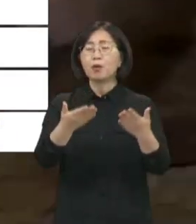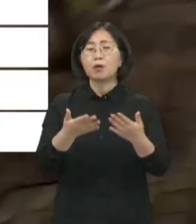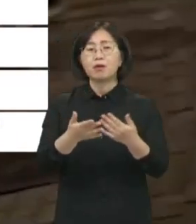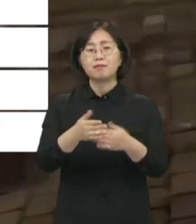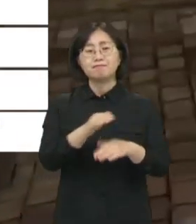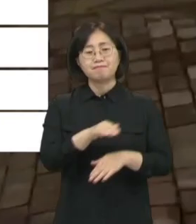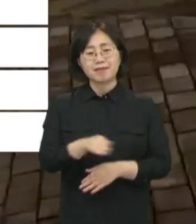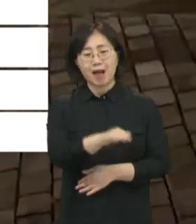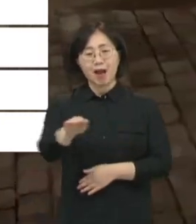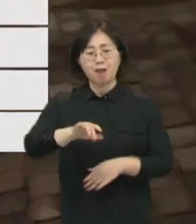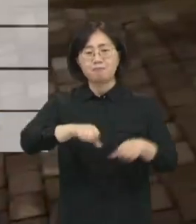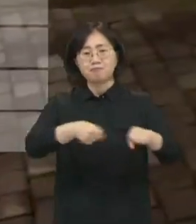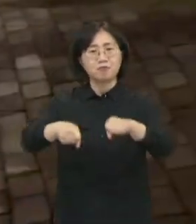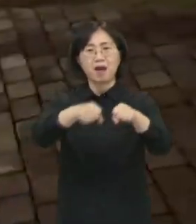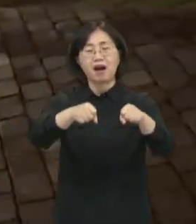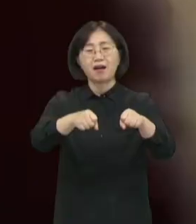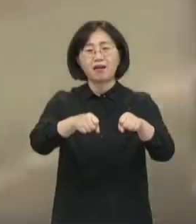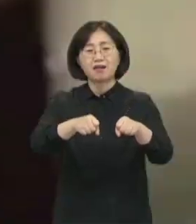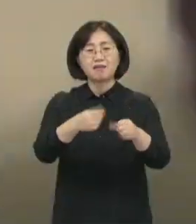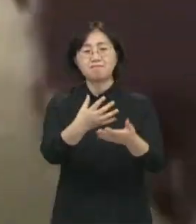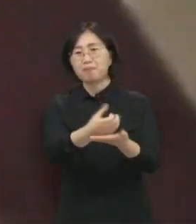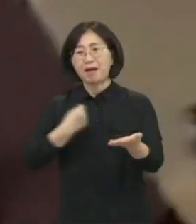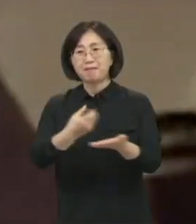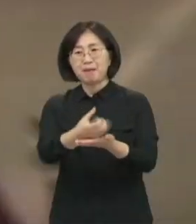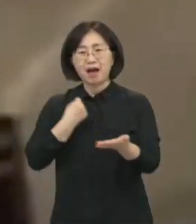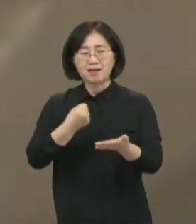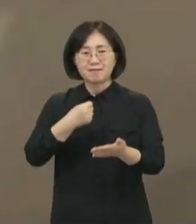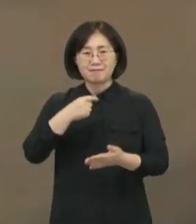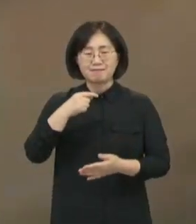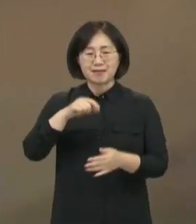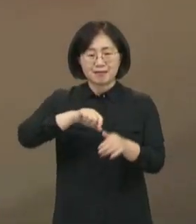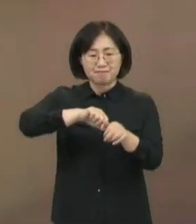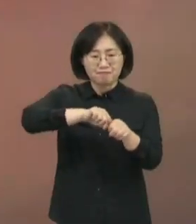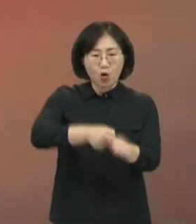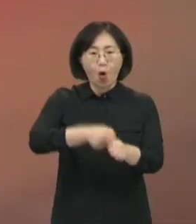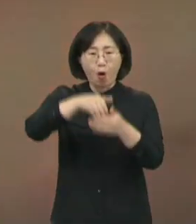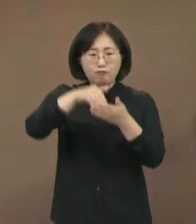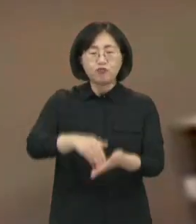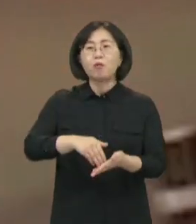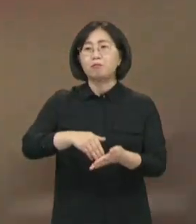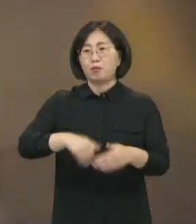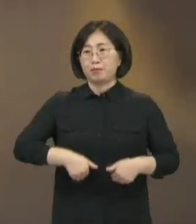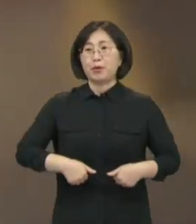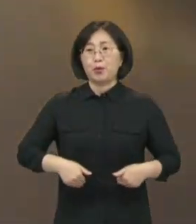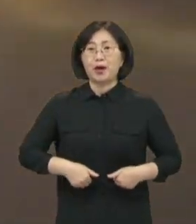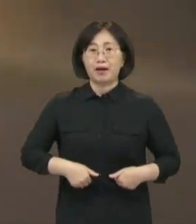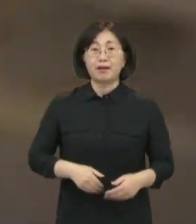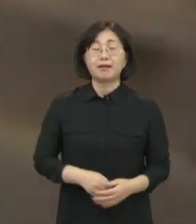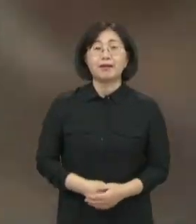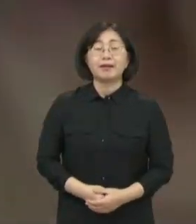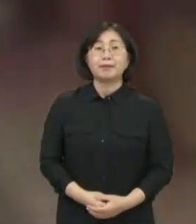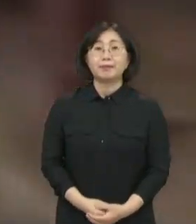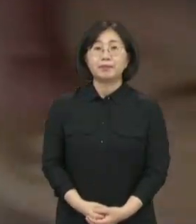차량이나 오토바이 몰수 등 보다 강력한 처벌이 필요하다는 지적도 나옵니다. TJB 전유진입니다.